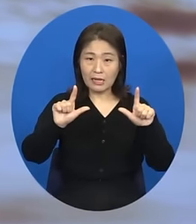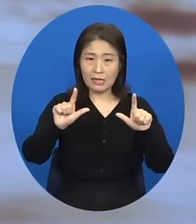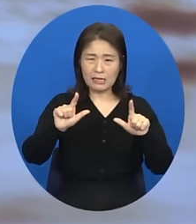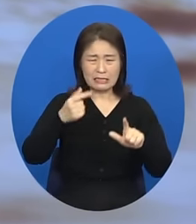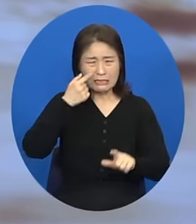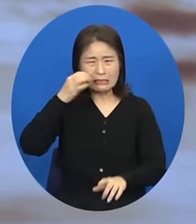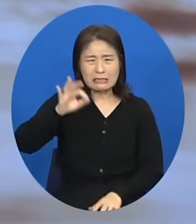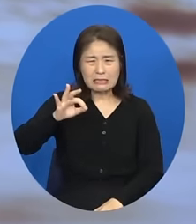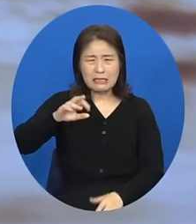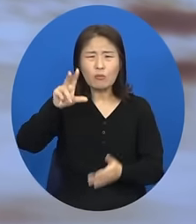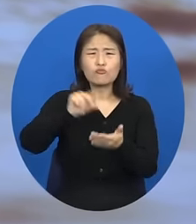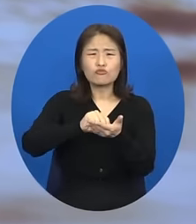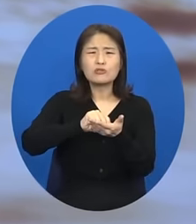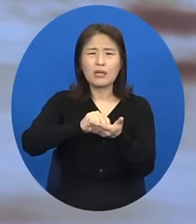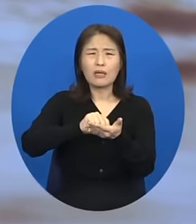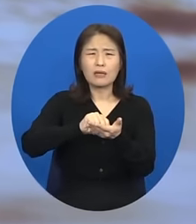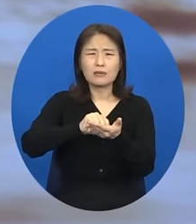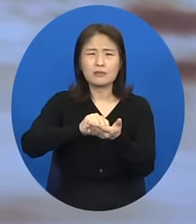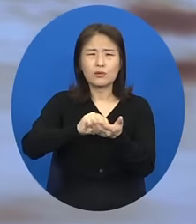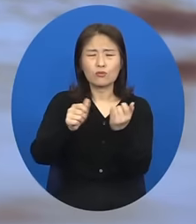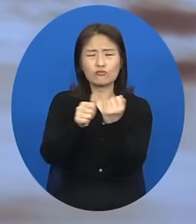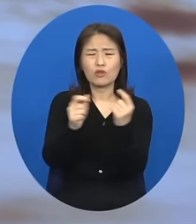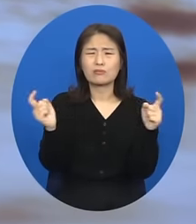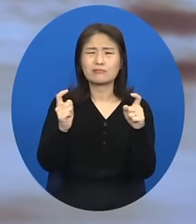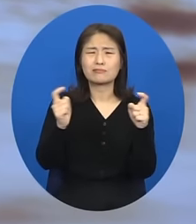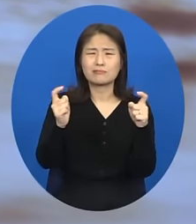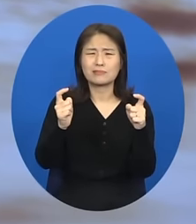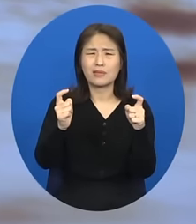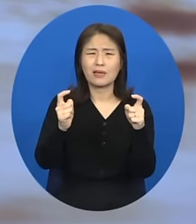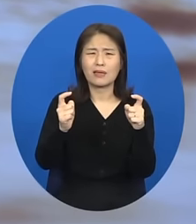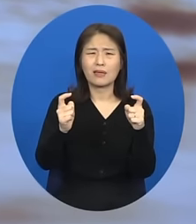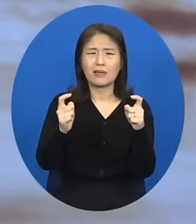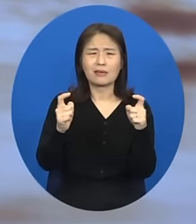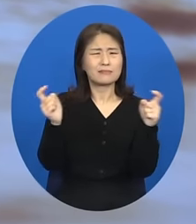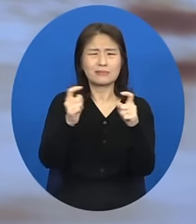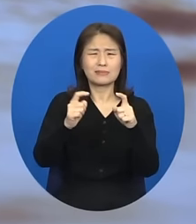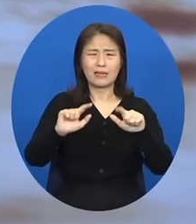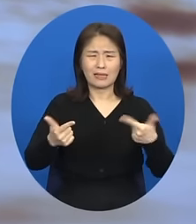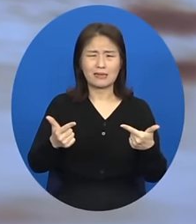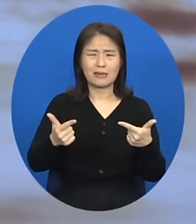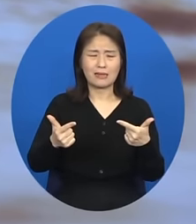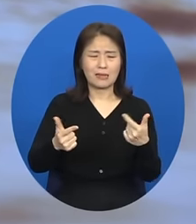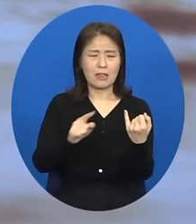싸웠어요. 사실 싸운 게 아니었죠. 일방적인 화였습니다.